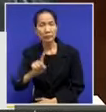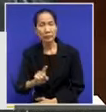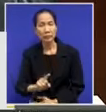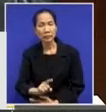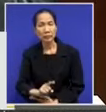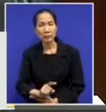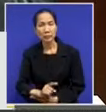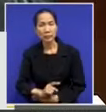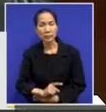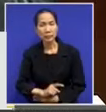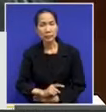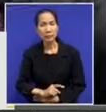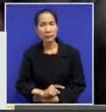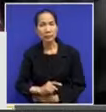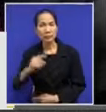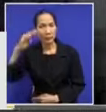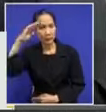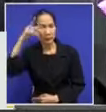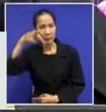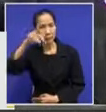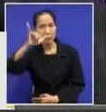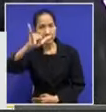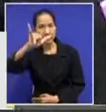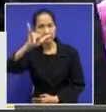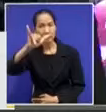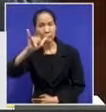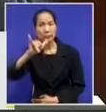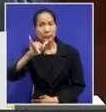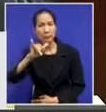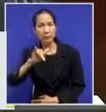น์สุขศรีเมือง พลเอกประยุทธ์จันทร์โอชาครับ